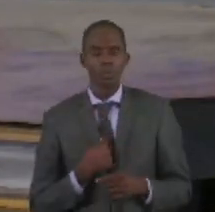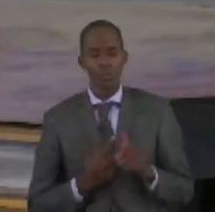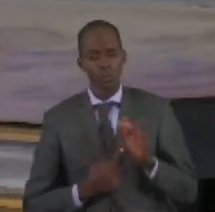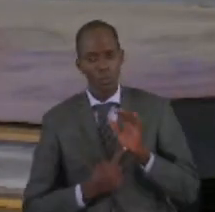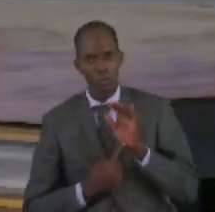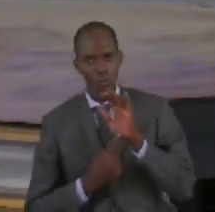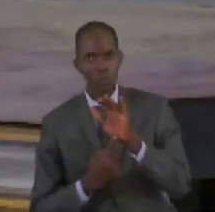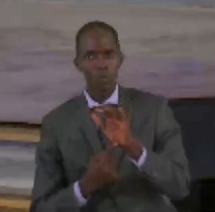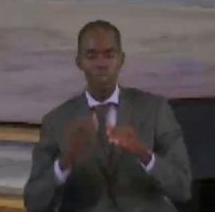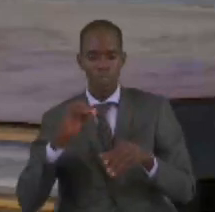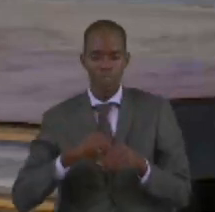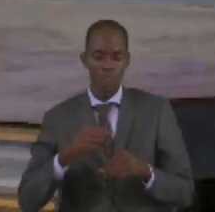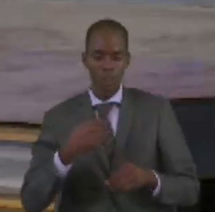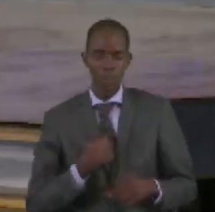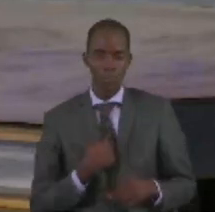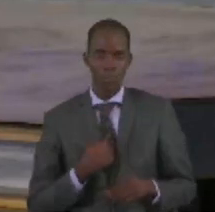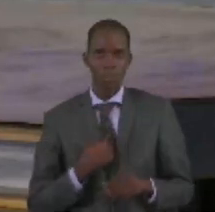Fils,